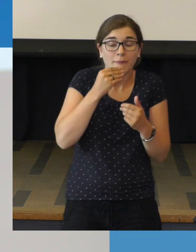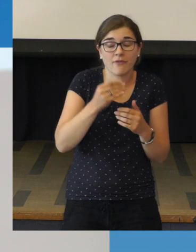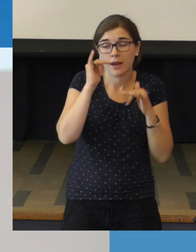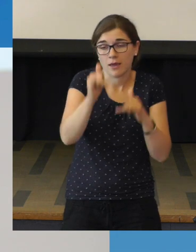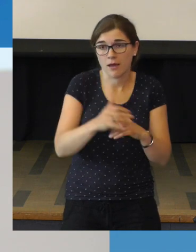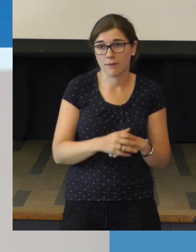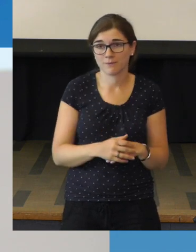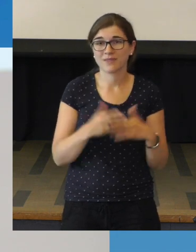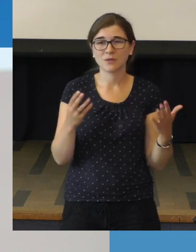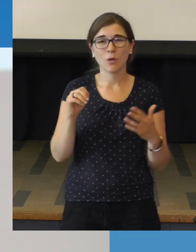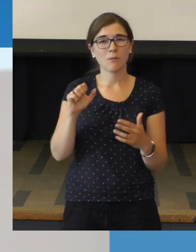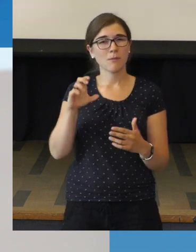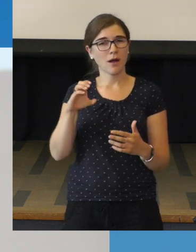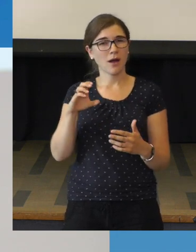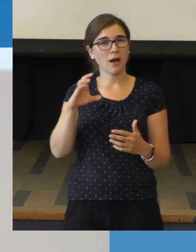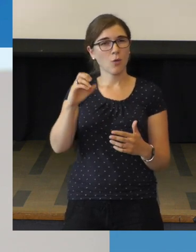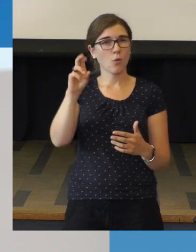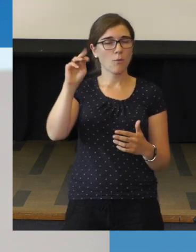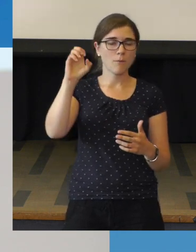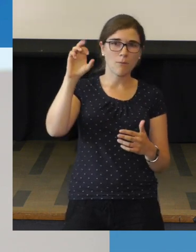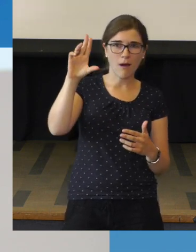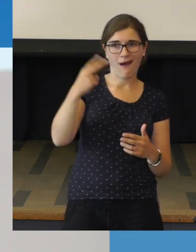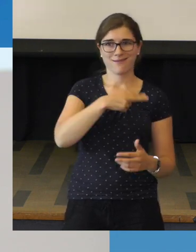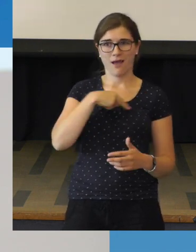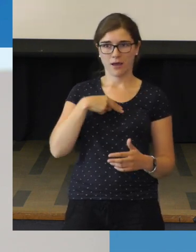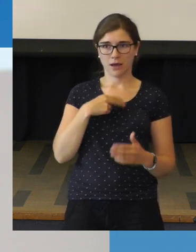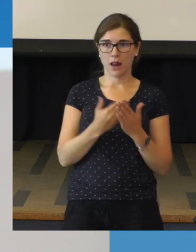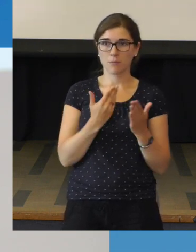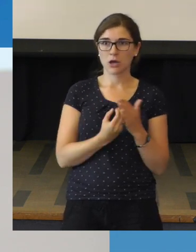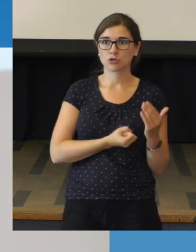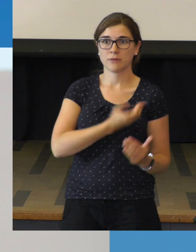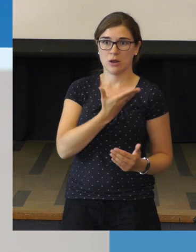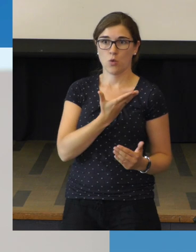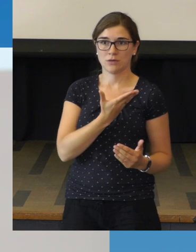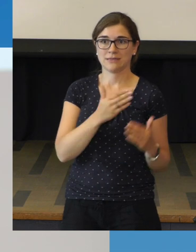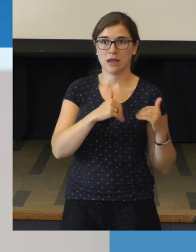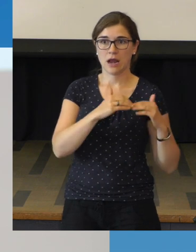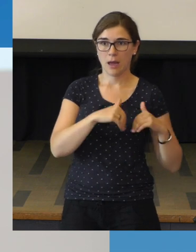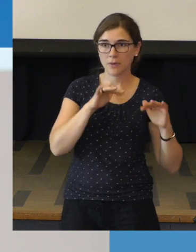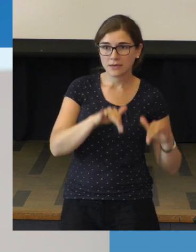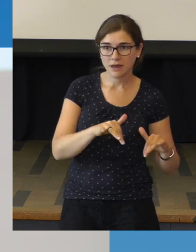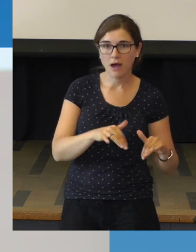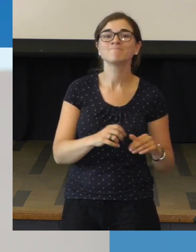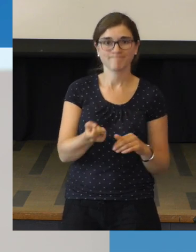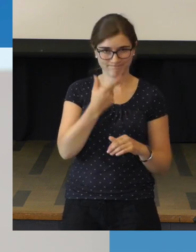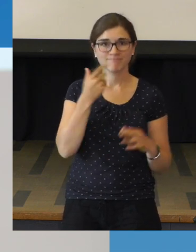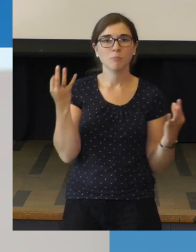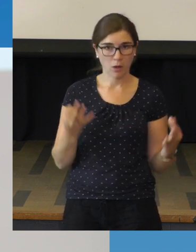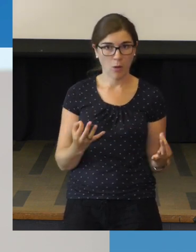Denn das Makuma hat seine Nachteile. Hat man eine Kunstklappe, muss man Makuma nehmen und zwar auch in